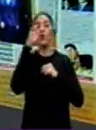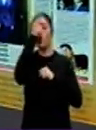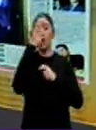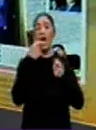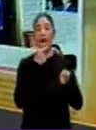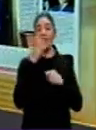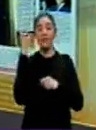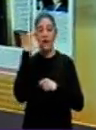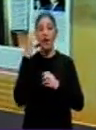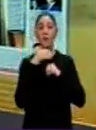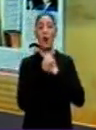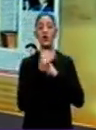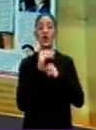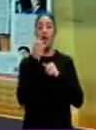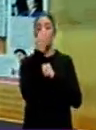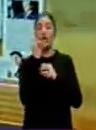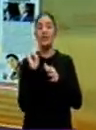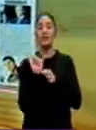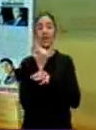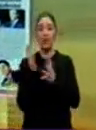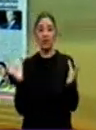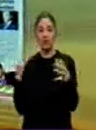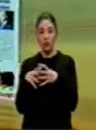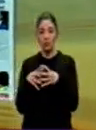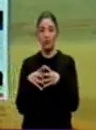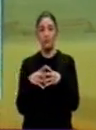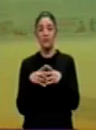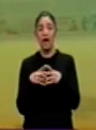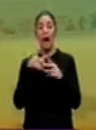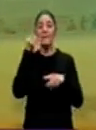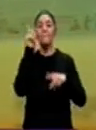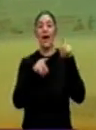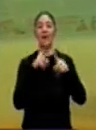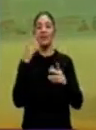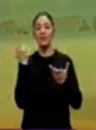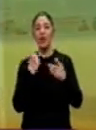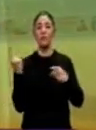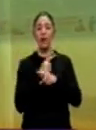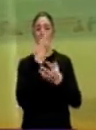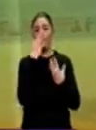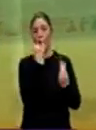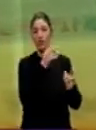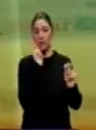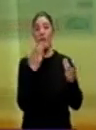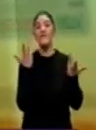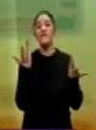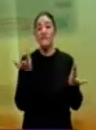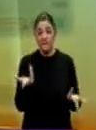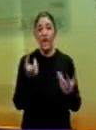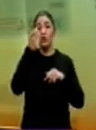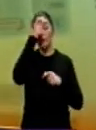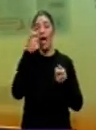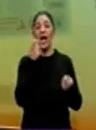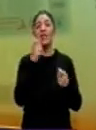Türk Eğitim Vakfı ve Portakal Çiçeği Sanat Kolonisi bazı eserlerini bağışlıyor ve Türk